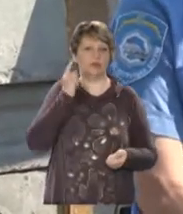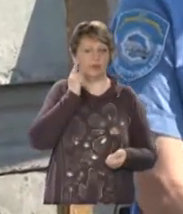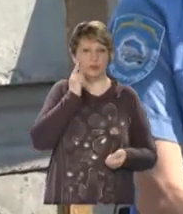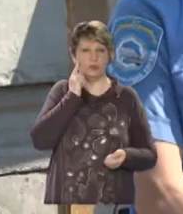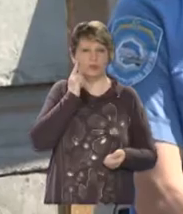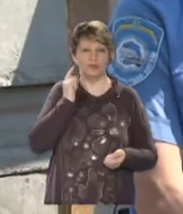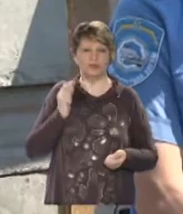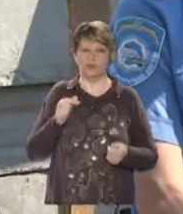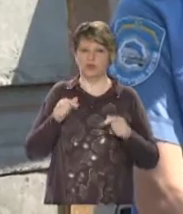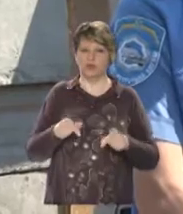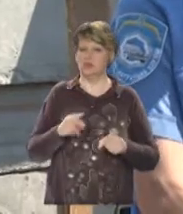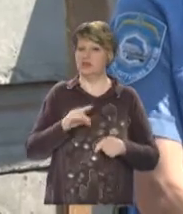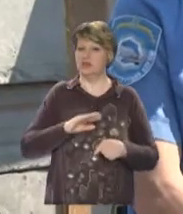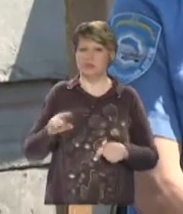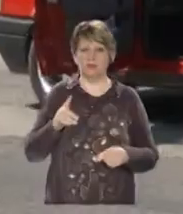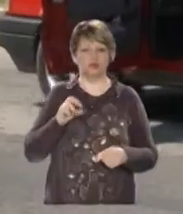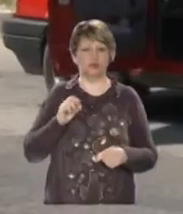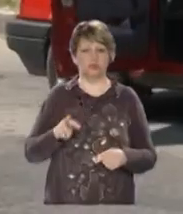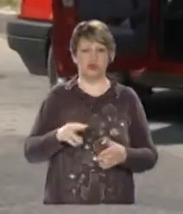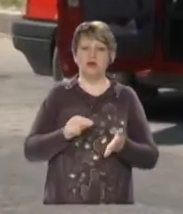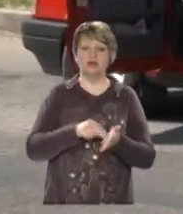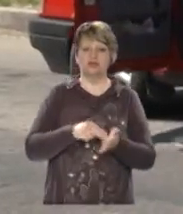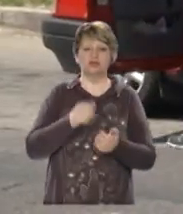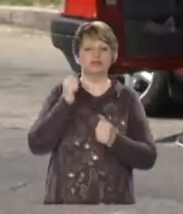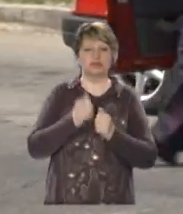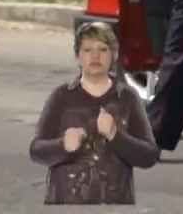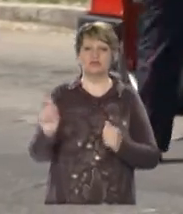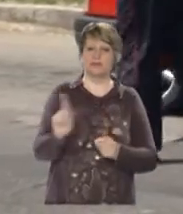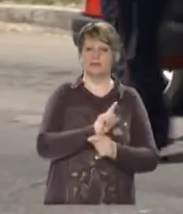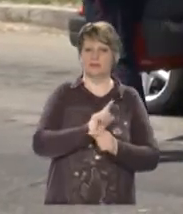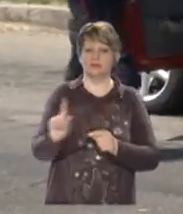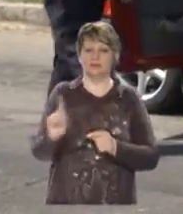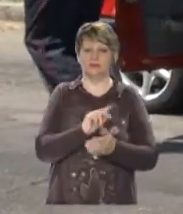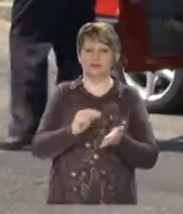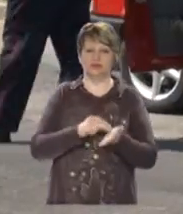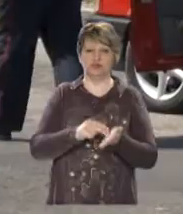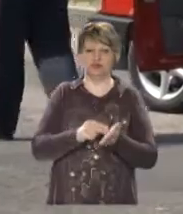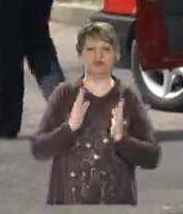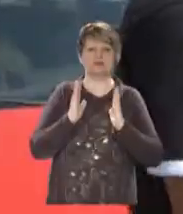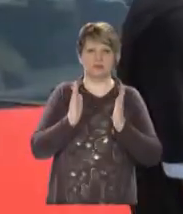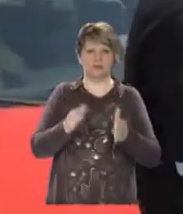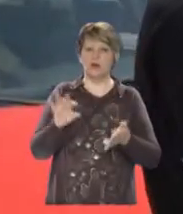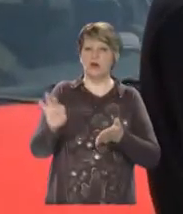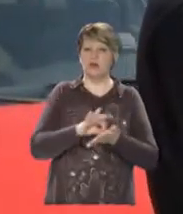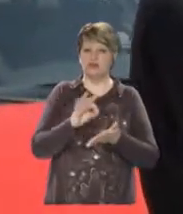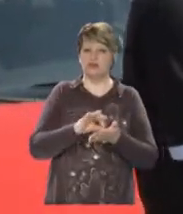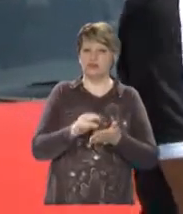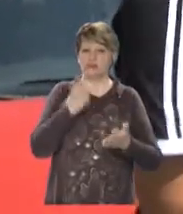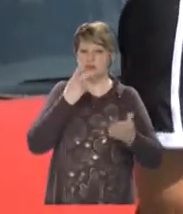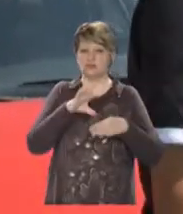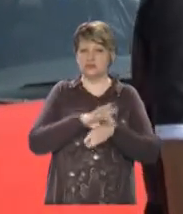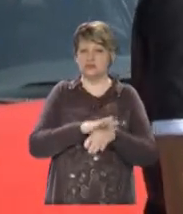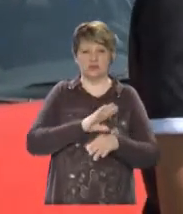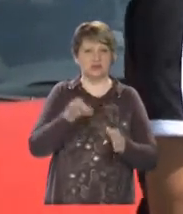поблажливість, я думаю, тут не при чому. Черкасець Валерій часто проїздить біля цього блокпоста на Черкаській дамбі. Вишиванку помітив